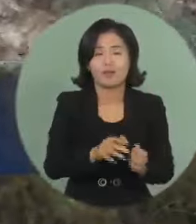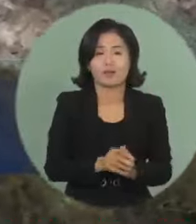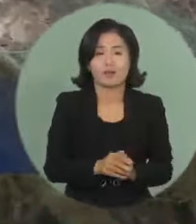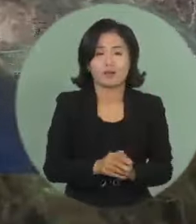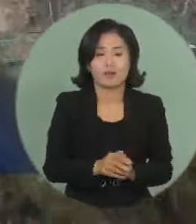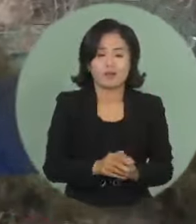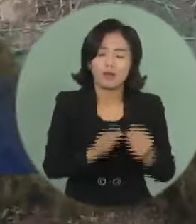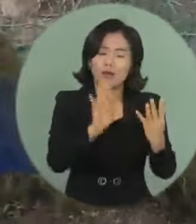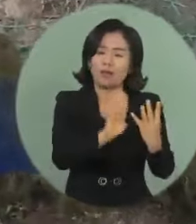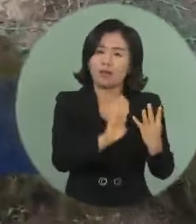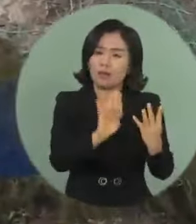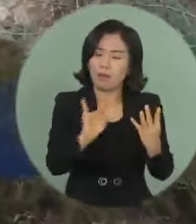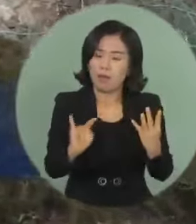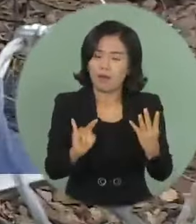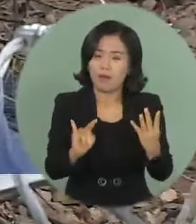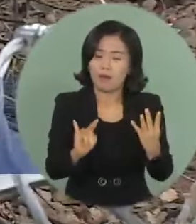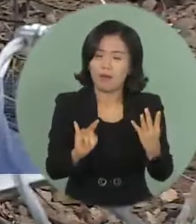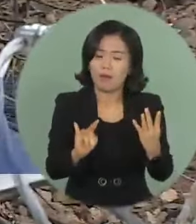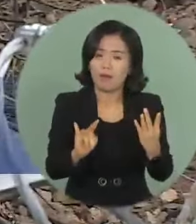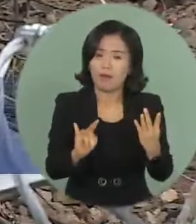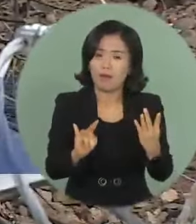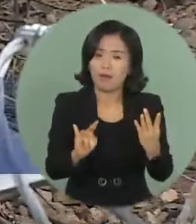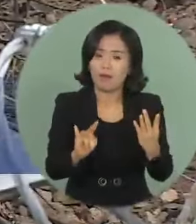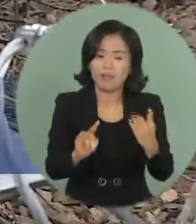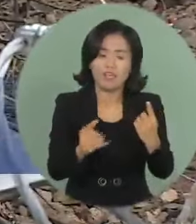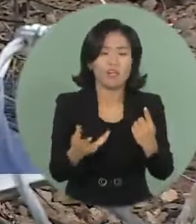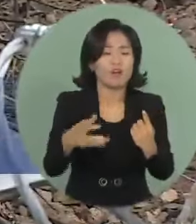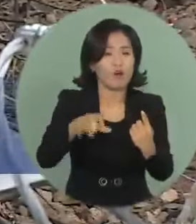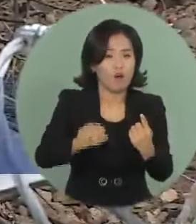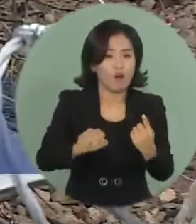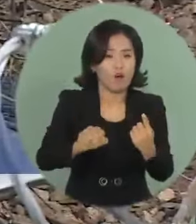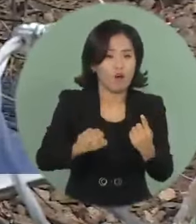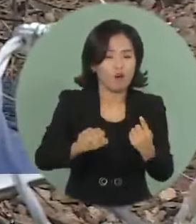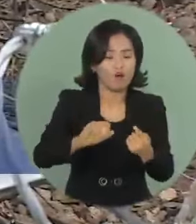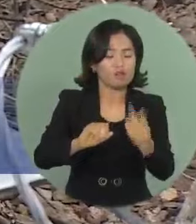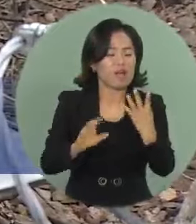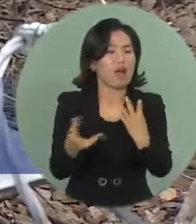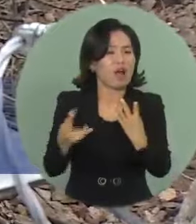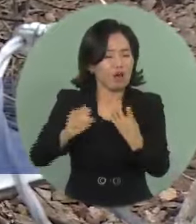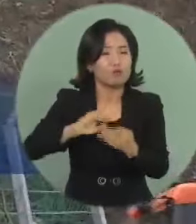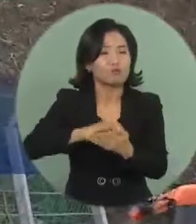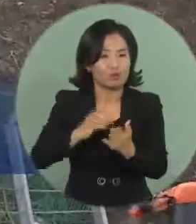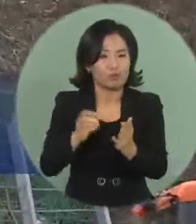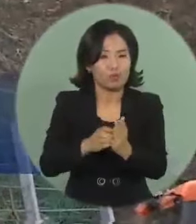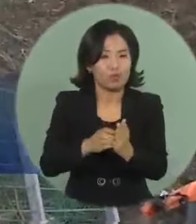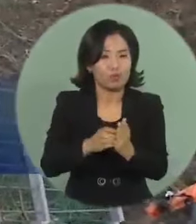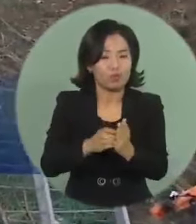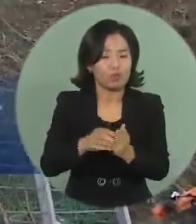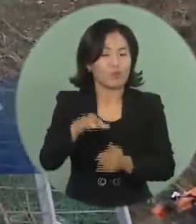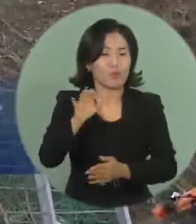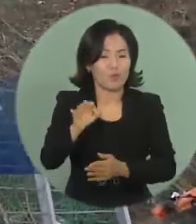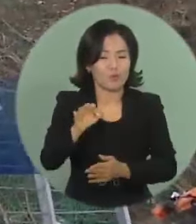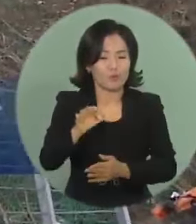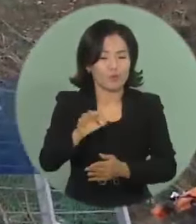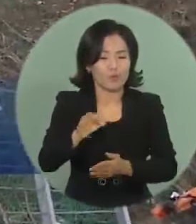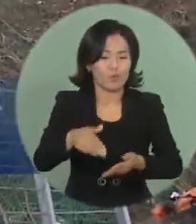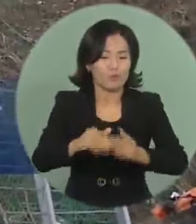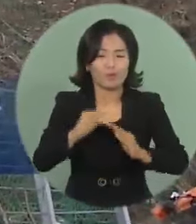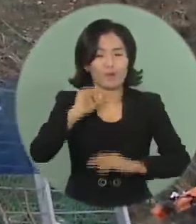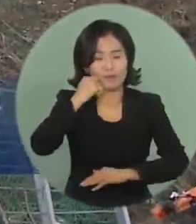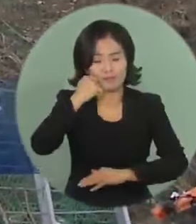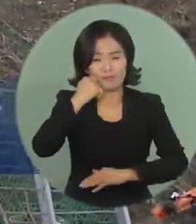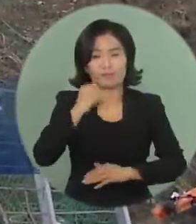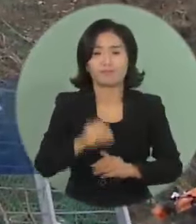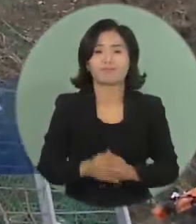한 네배 1억이면 한 4억 정도 제가 그 돌 돈으로 도저히 안